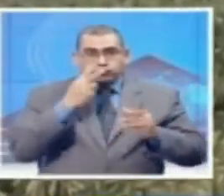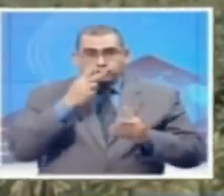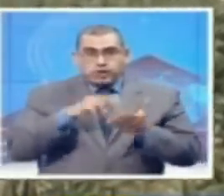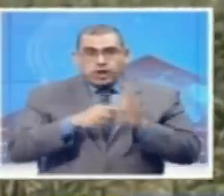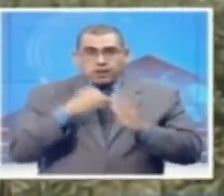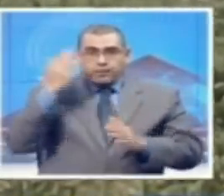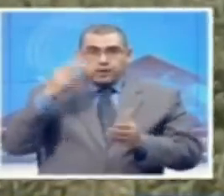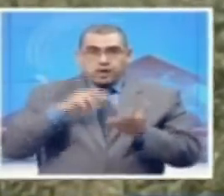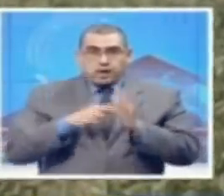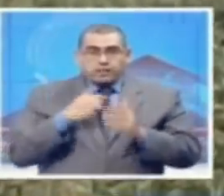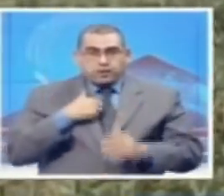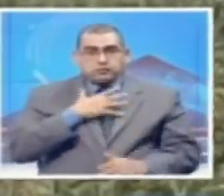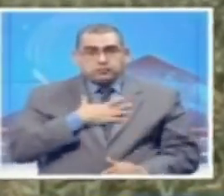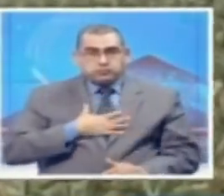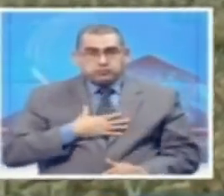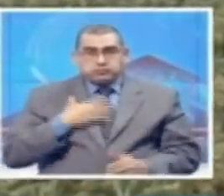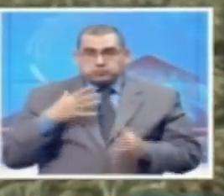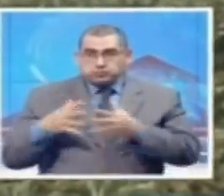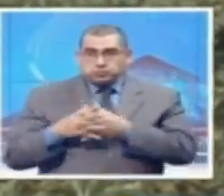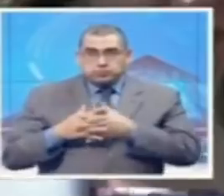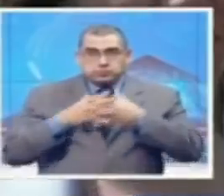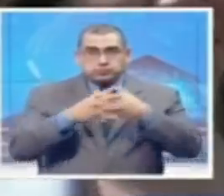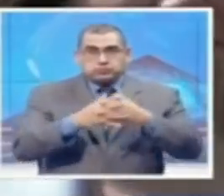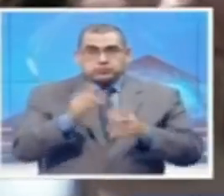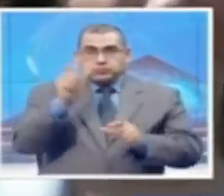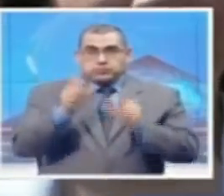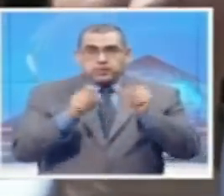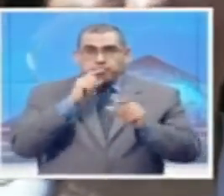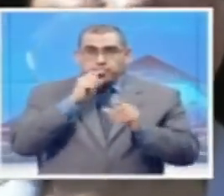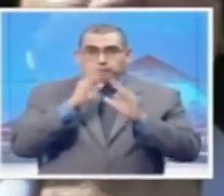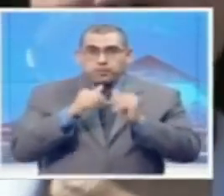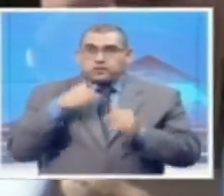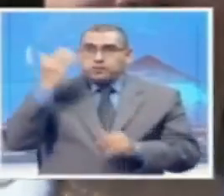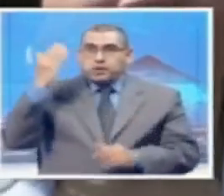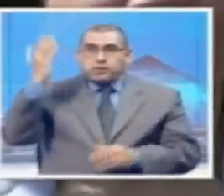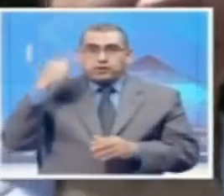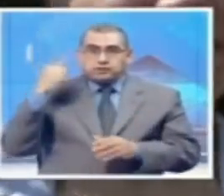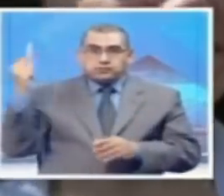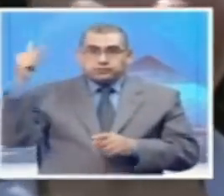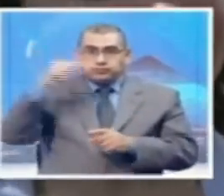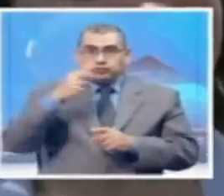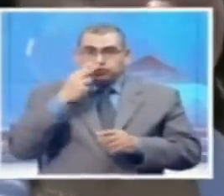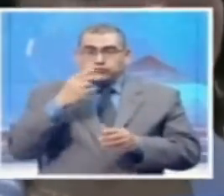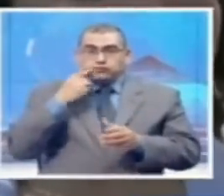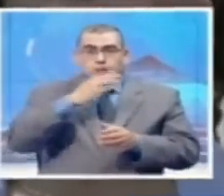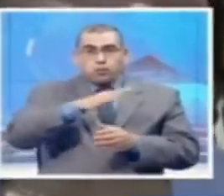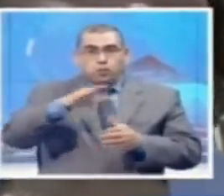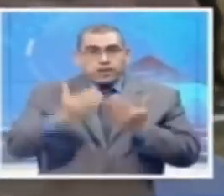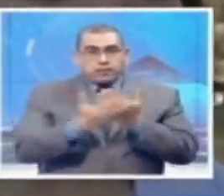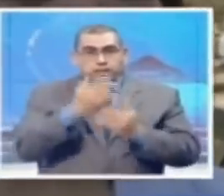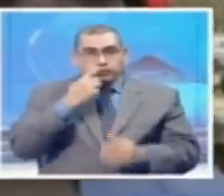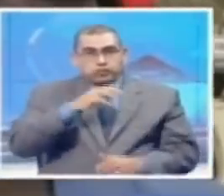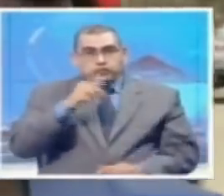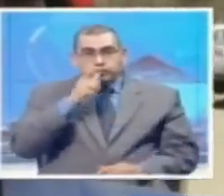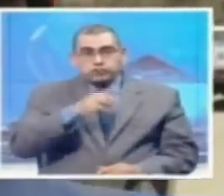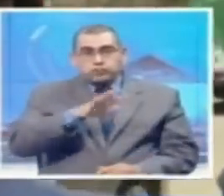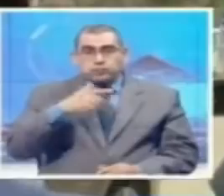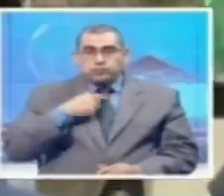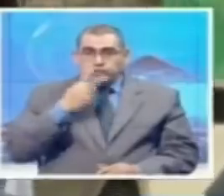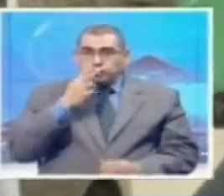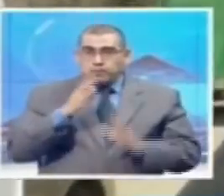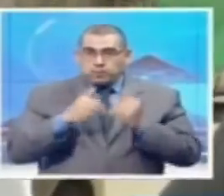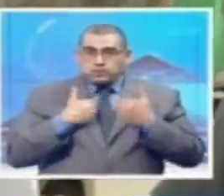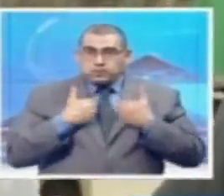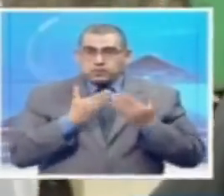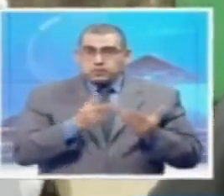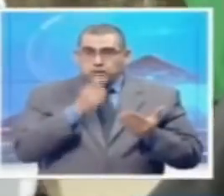الخارج. سعيدة أن أنا بصطحب مجموعة من سيدات مصر في الخارج عشان يتعرفوا على الواحات البحرية، يتعرفوا على بلدنا، على